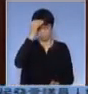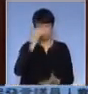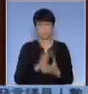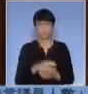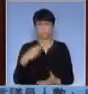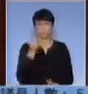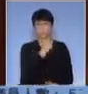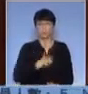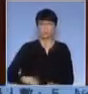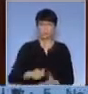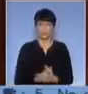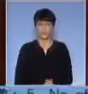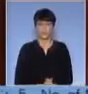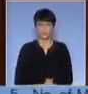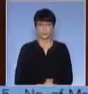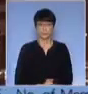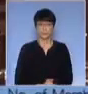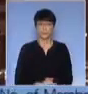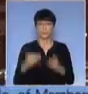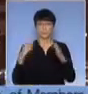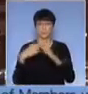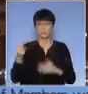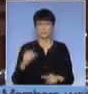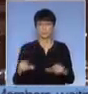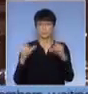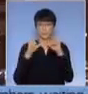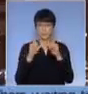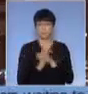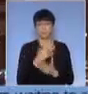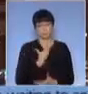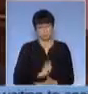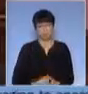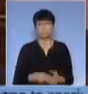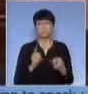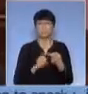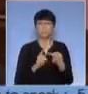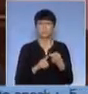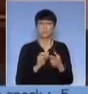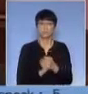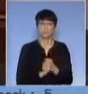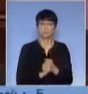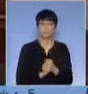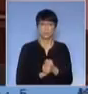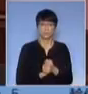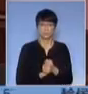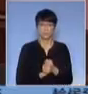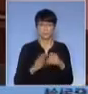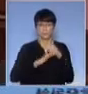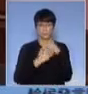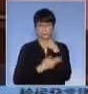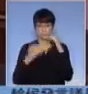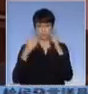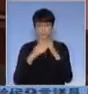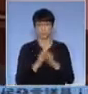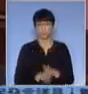員。 主席，局長剛才給的答案就令我很失望。第一部分明顯地應該是律政司要給予，